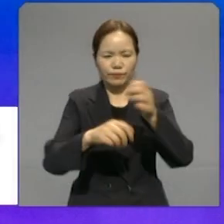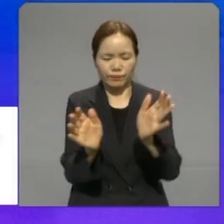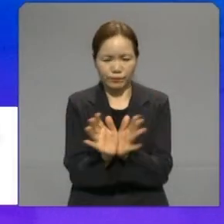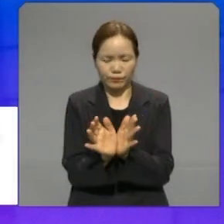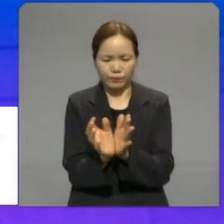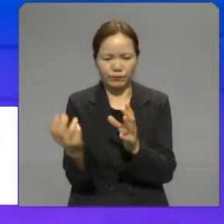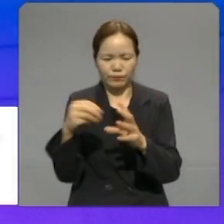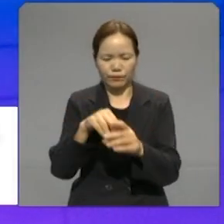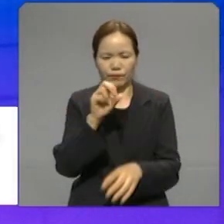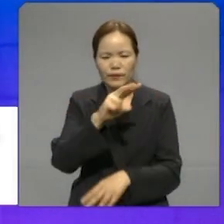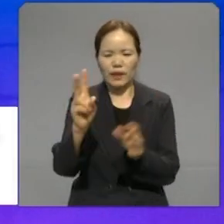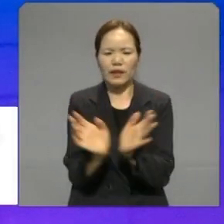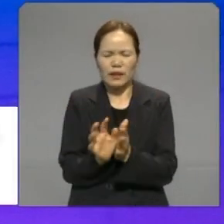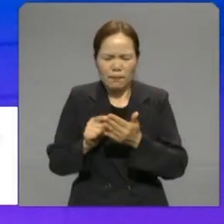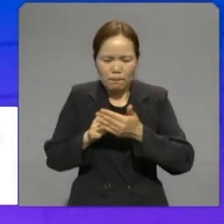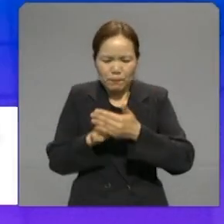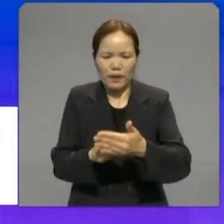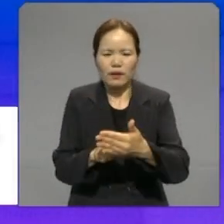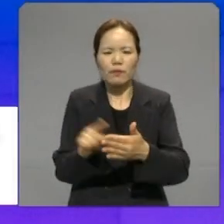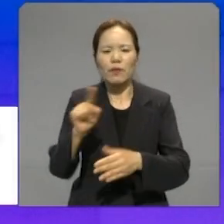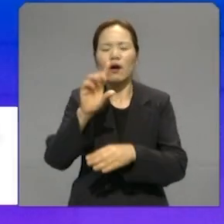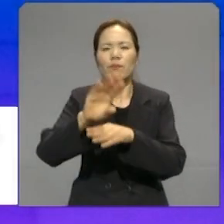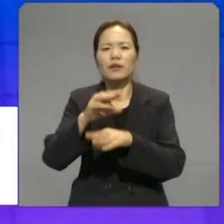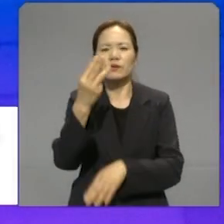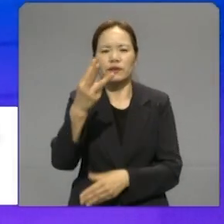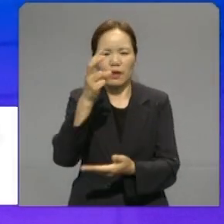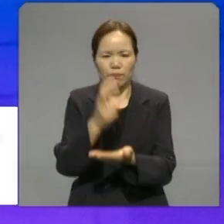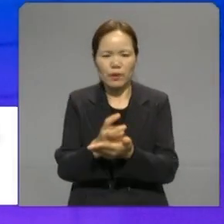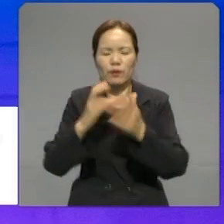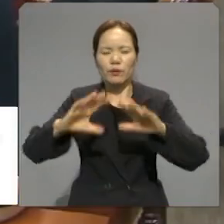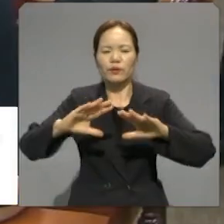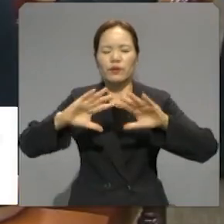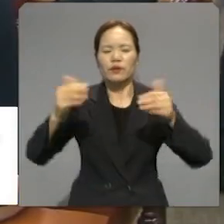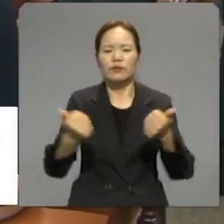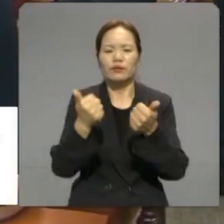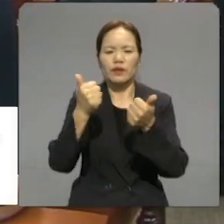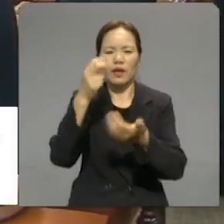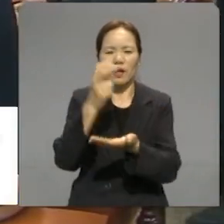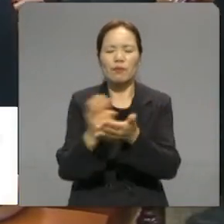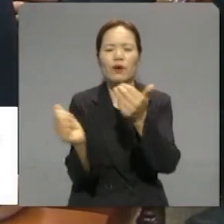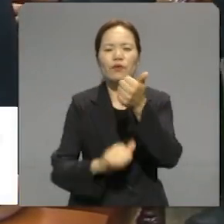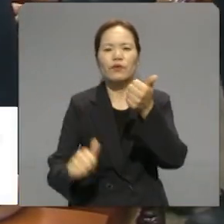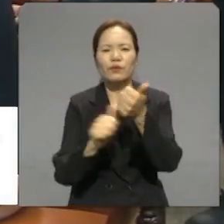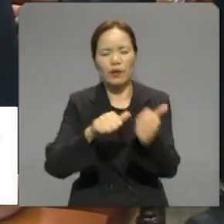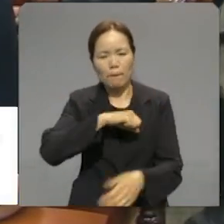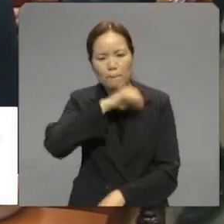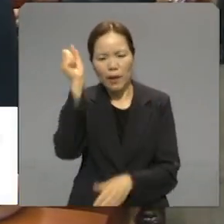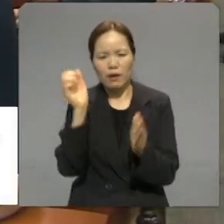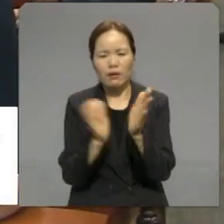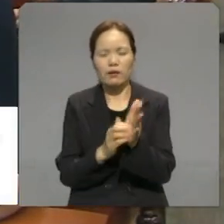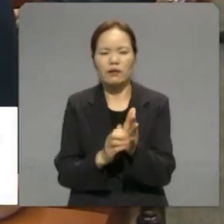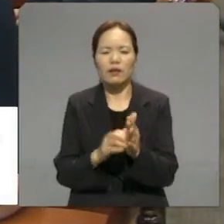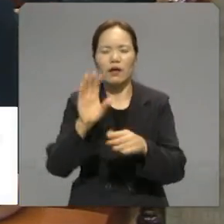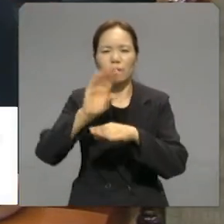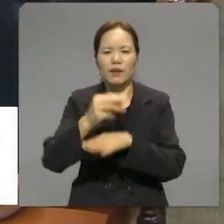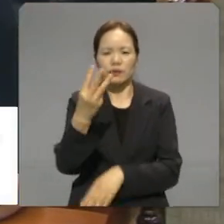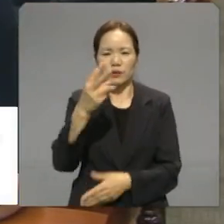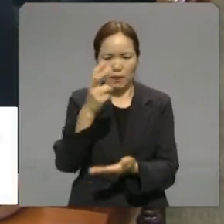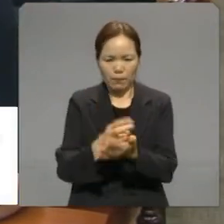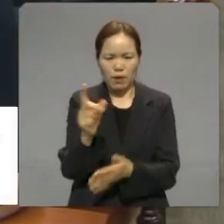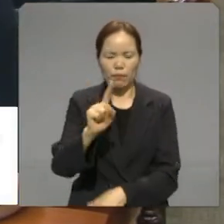더불어민주당 등 야당이 강행 추진한 방송 3법이 오늘 국회 법제사법위원회를 통과했습니다. 방송